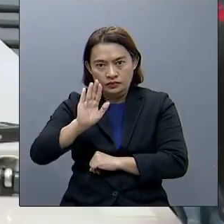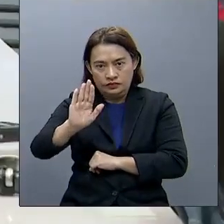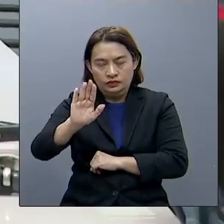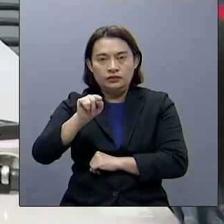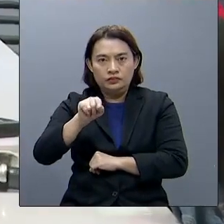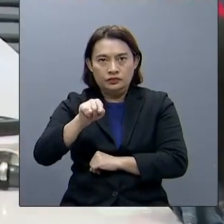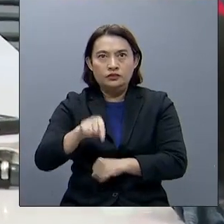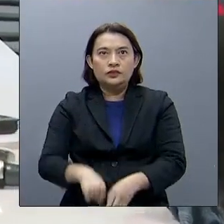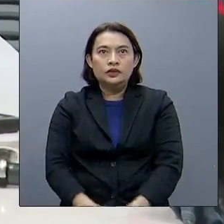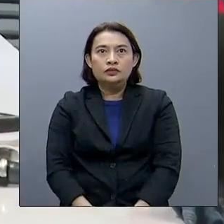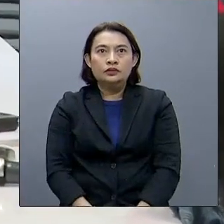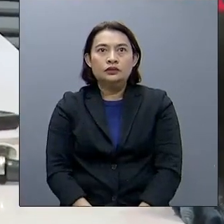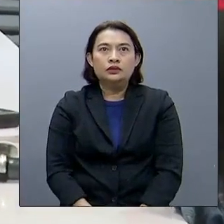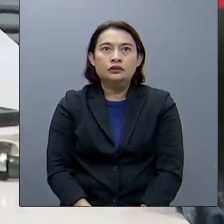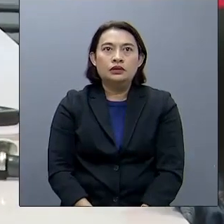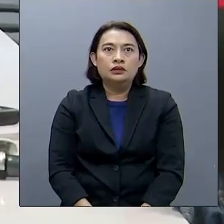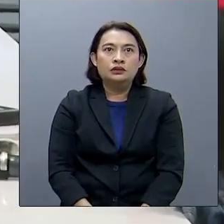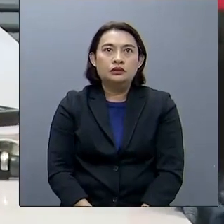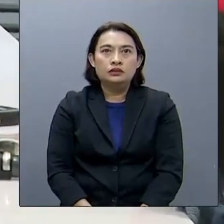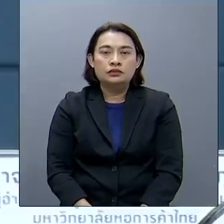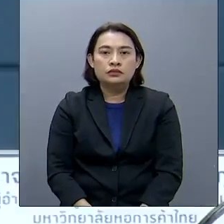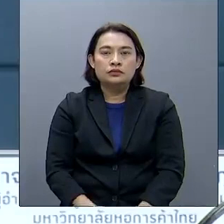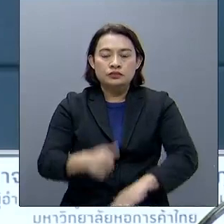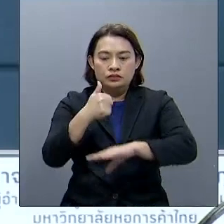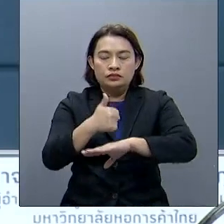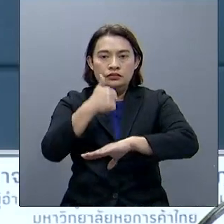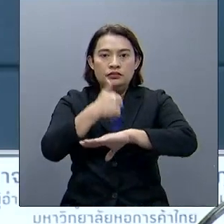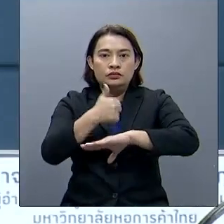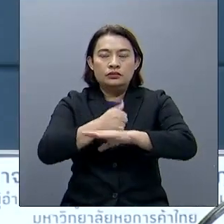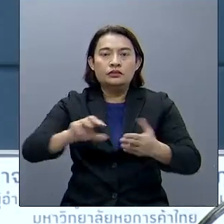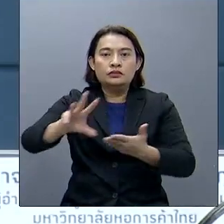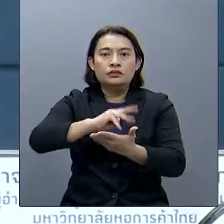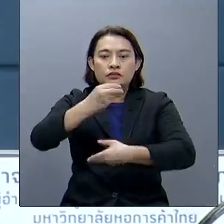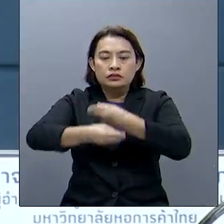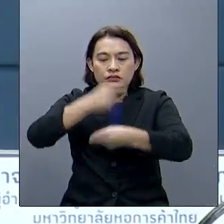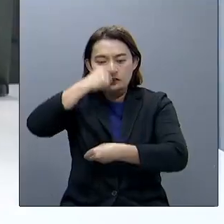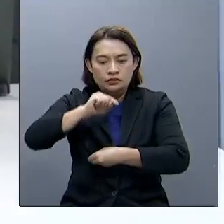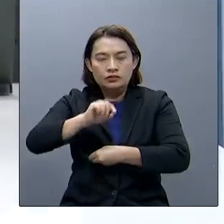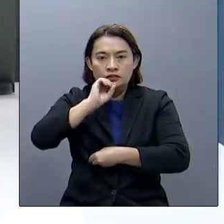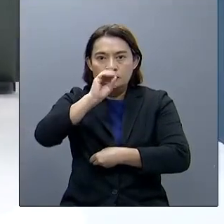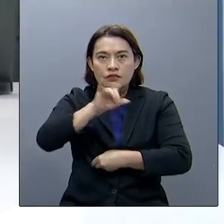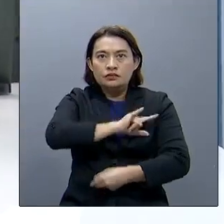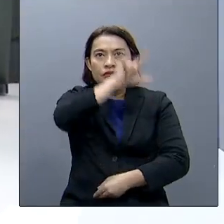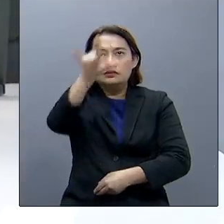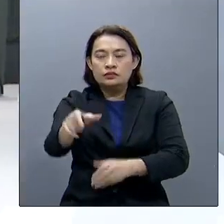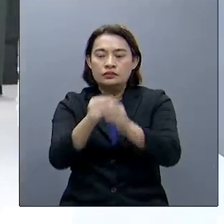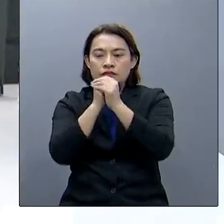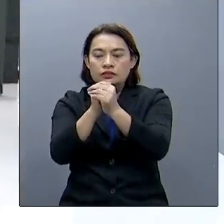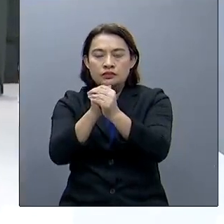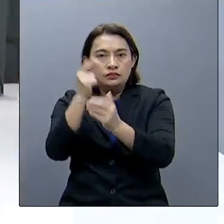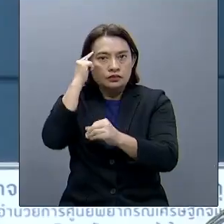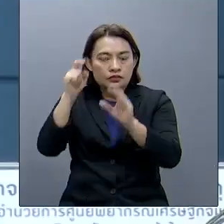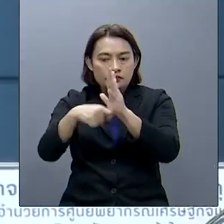ครับ ทางด้านของอธิการบดีมหาวิทยาลัยหอการค้าไทยค่ะมองว่าการไปเยือนจีนครั้งนี้จะส่งผลใน3มิติ